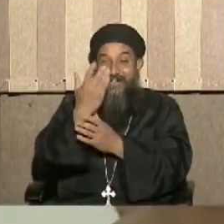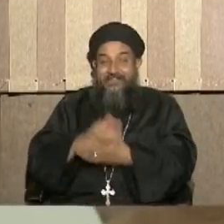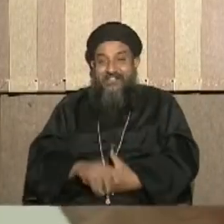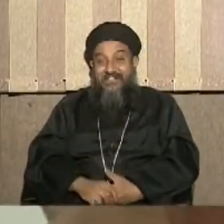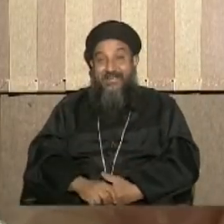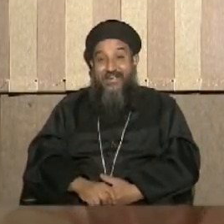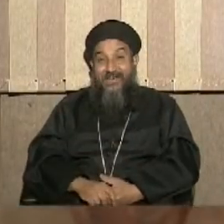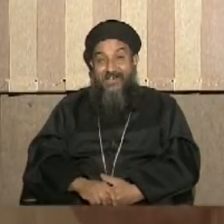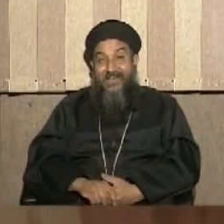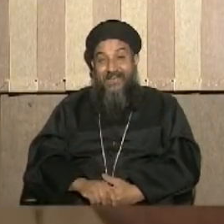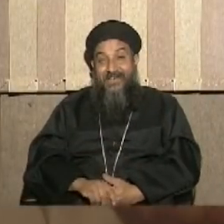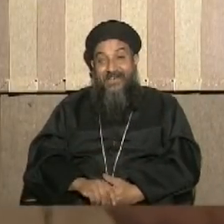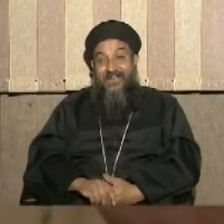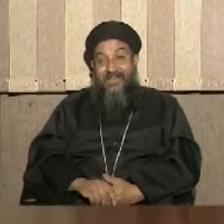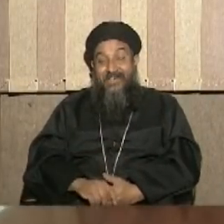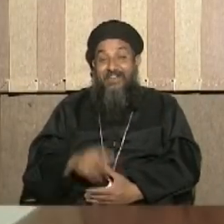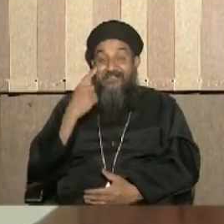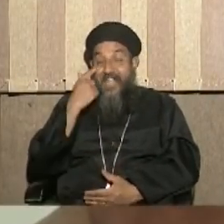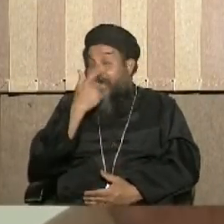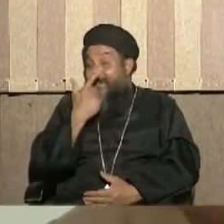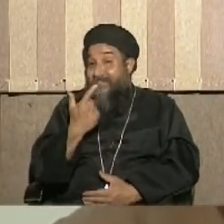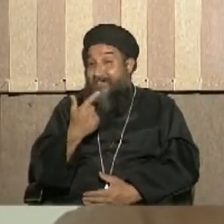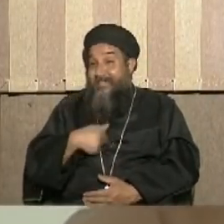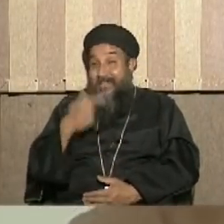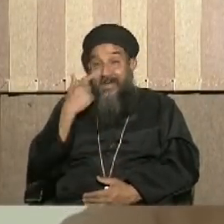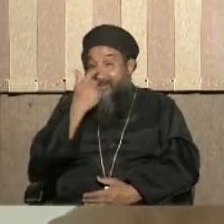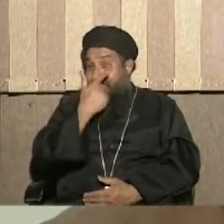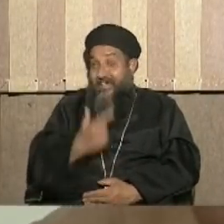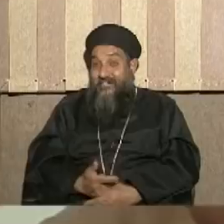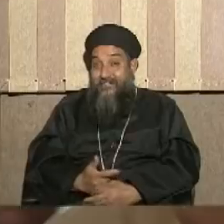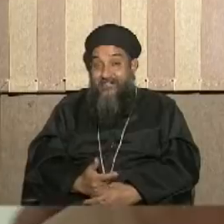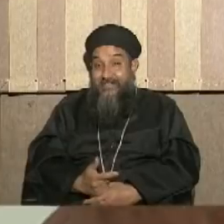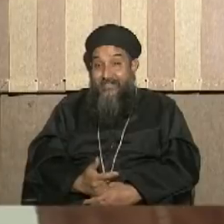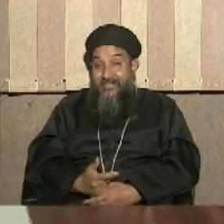أنا حبيت، أنا شايف،